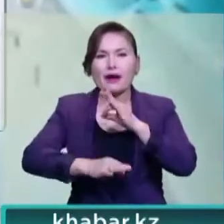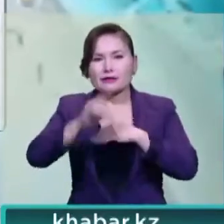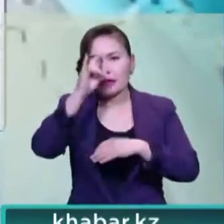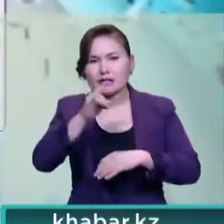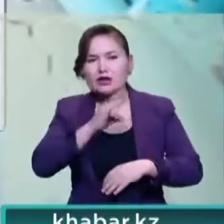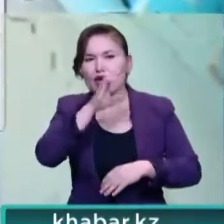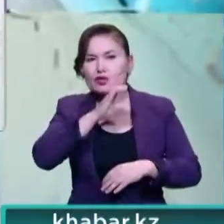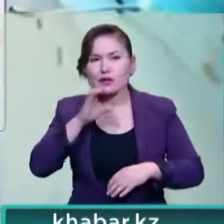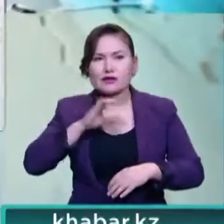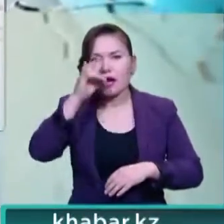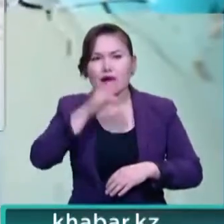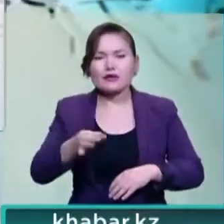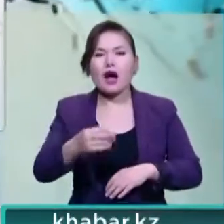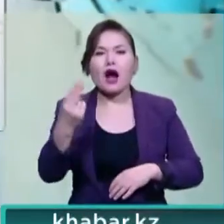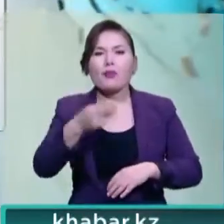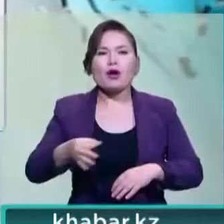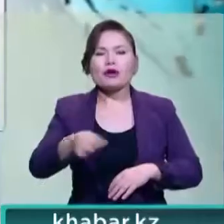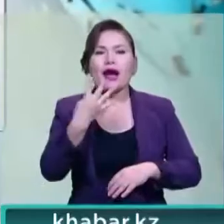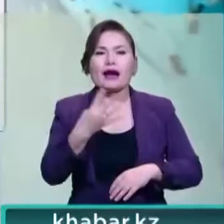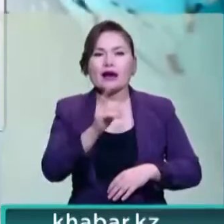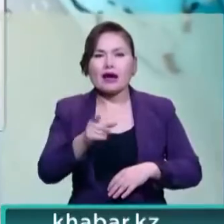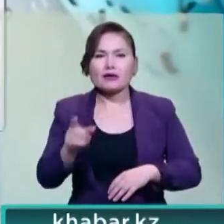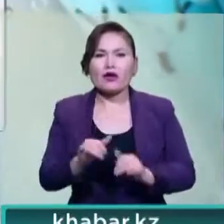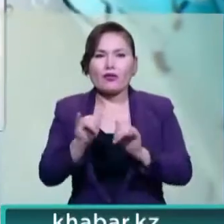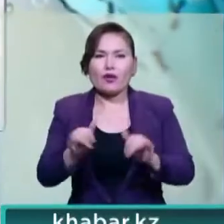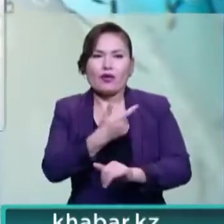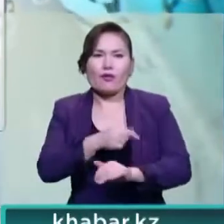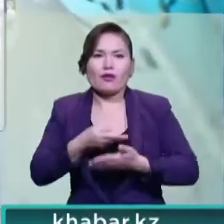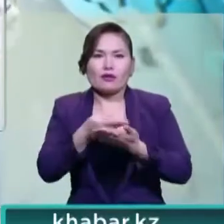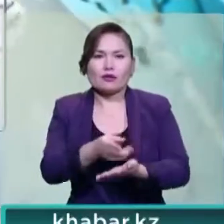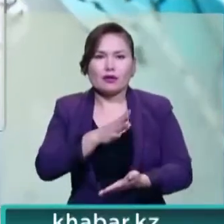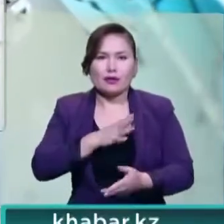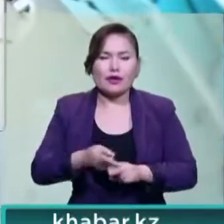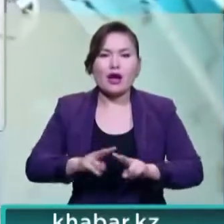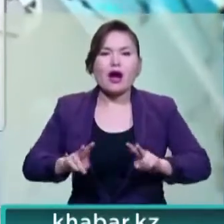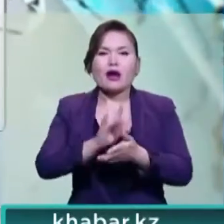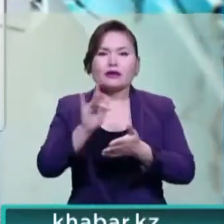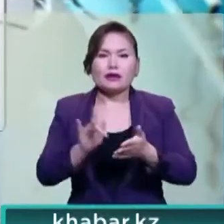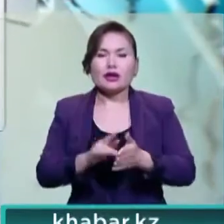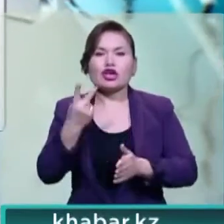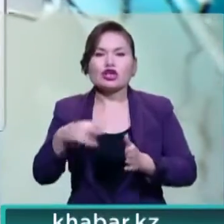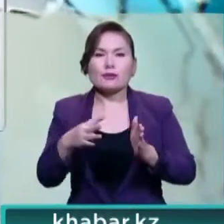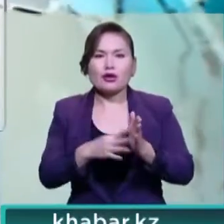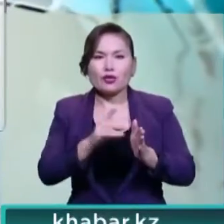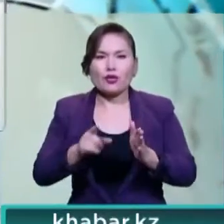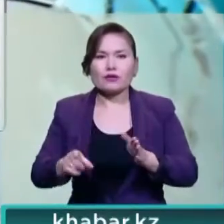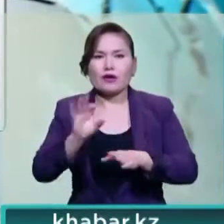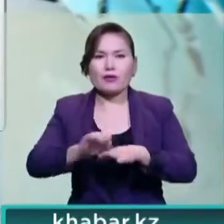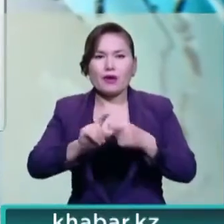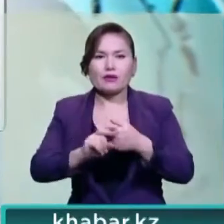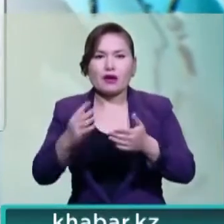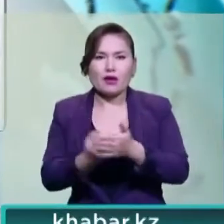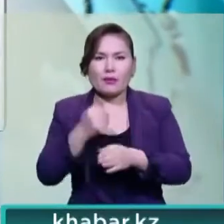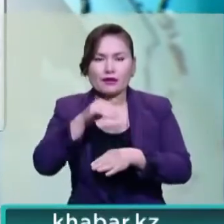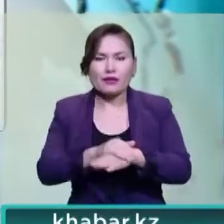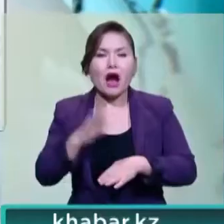солтүстік Қазақстан және Ақмола облыстарында 40-тан астам адам жағдай тіркеліп отыр. Нұр-Сұлтан қаласында 29 адамнан вирус